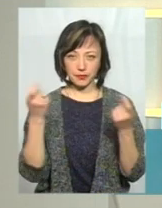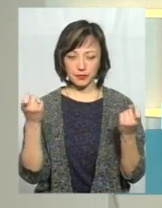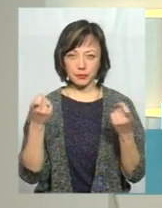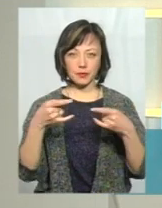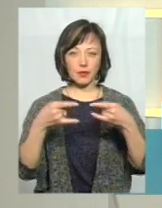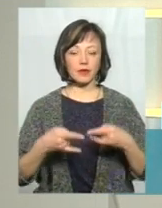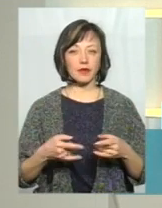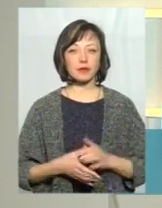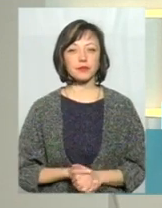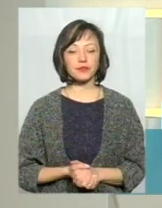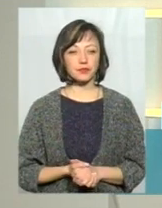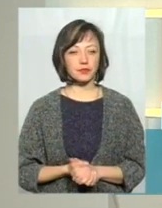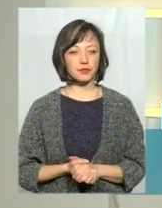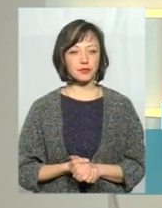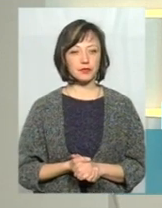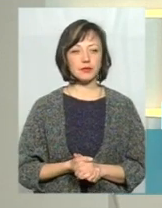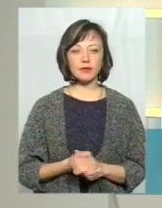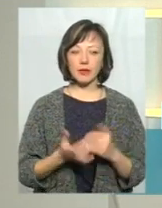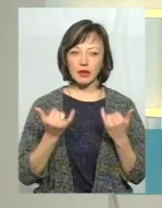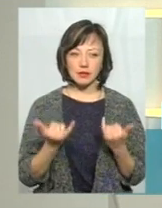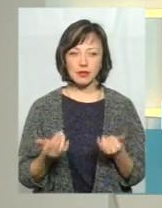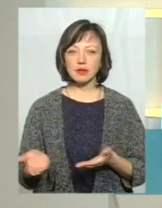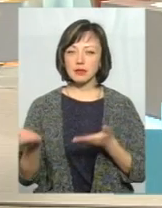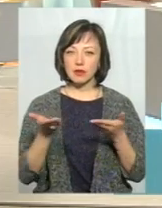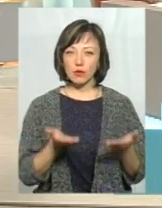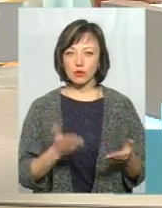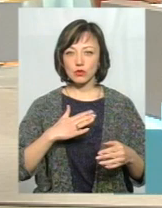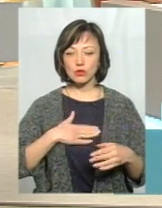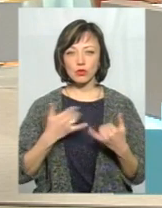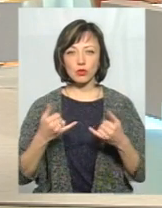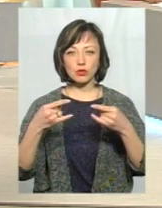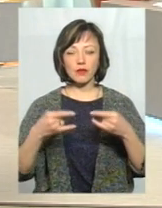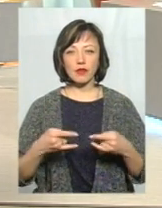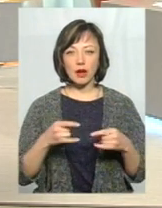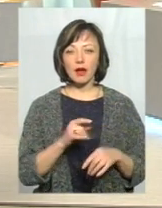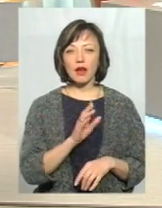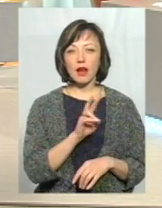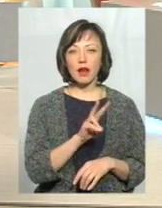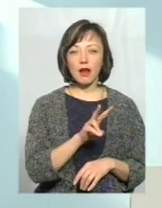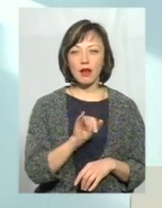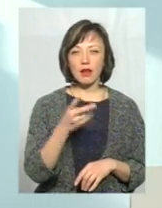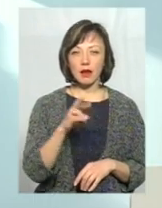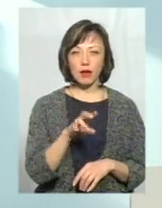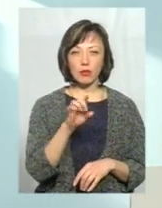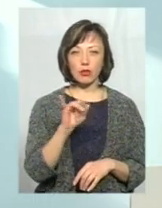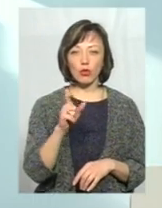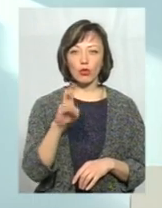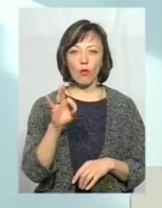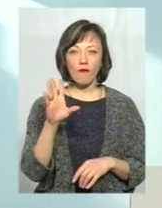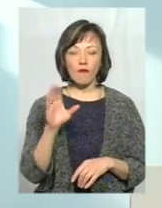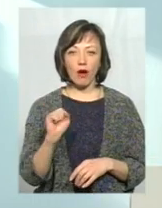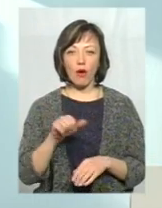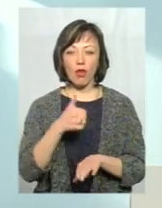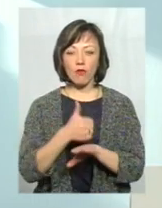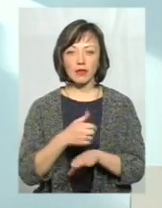у ефірі. А зараз хочу вам представити гостю сьогоднішнього ефіру. Це пані Лілія Брухнова, головний лікар Хмельницького